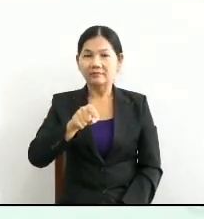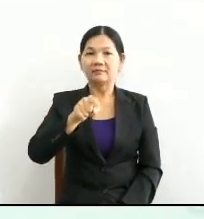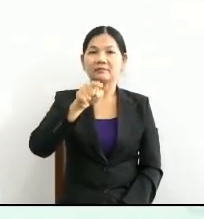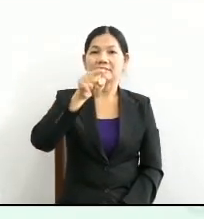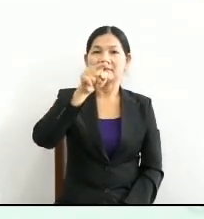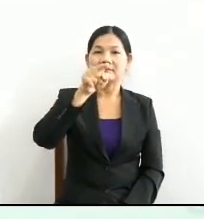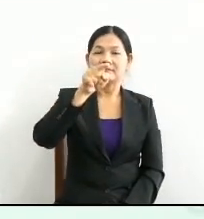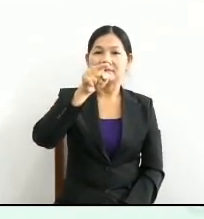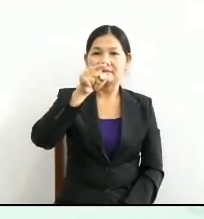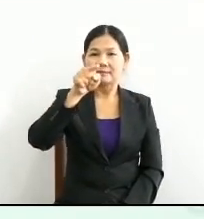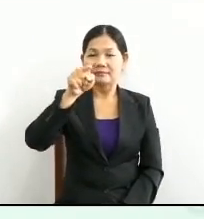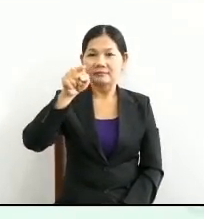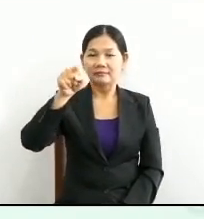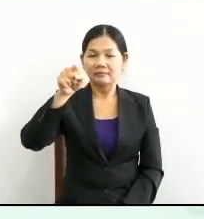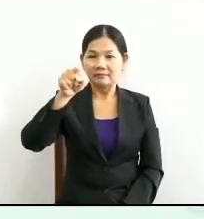đam